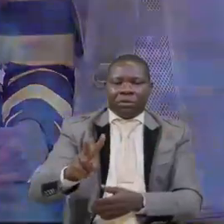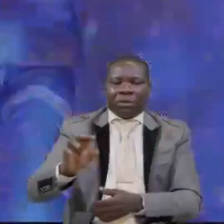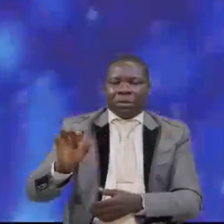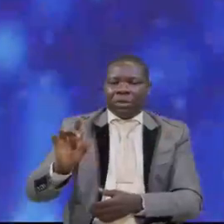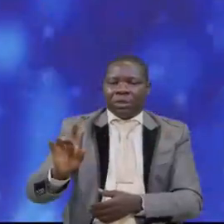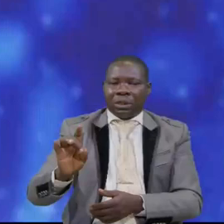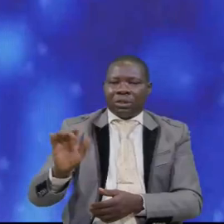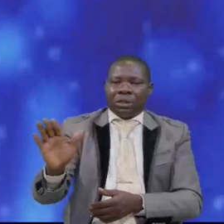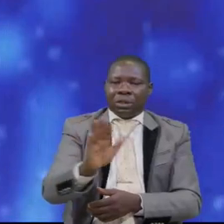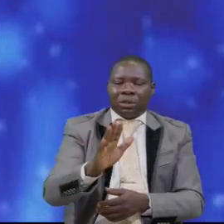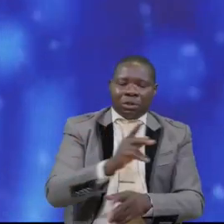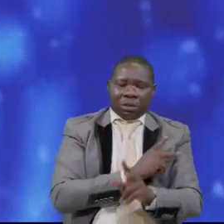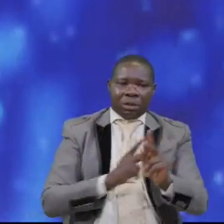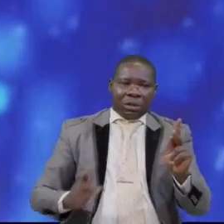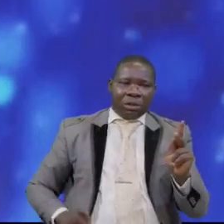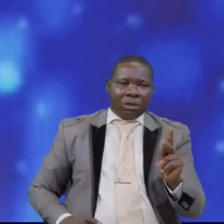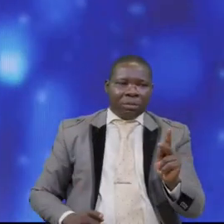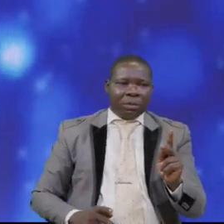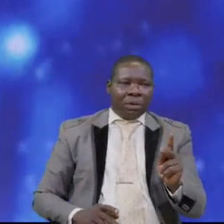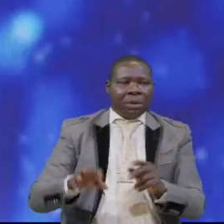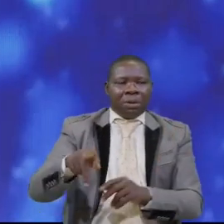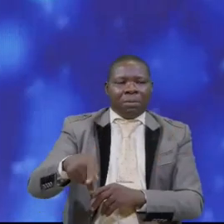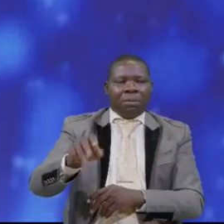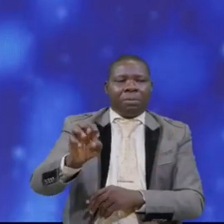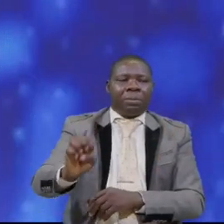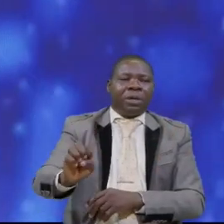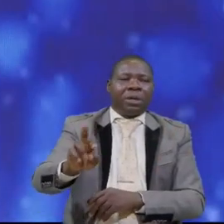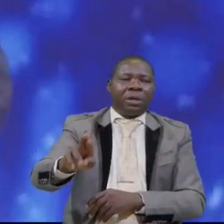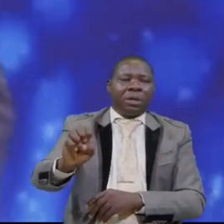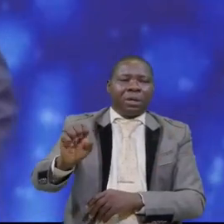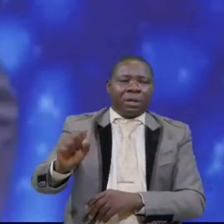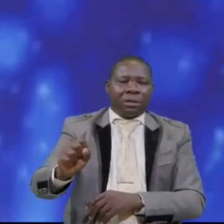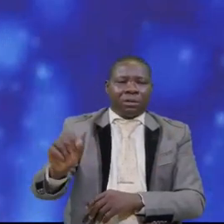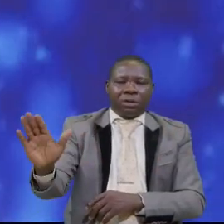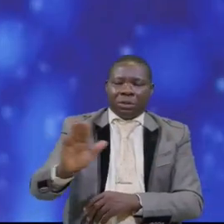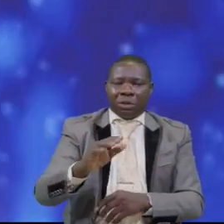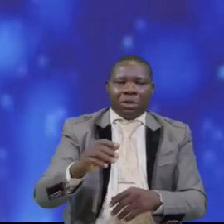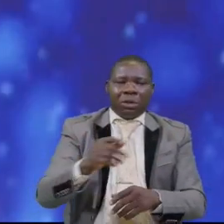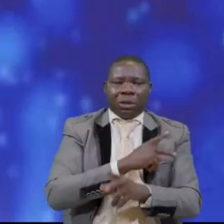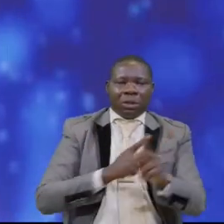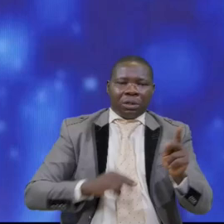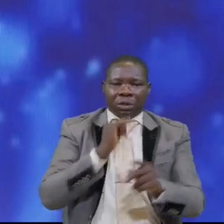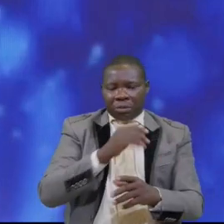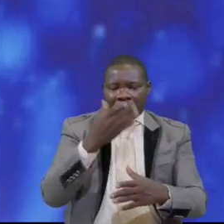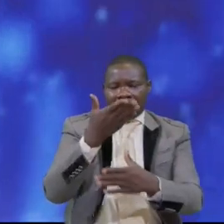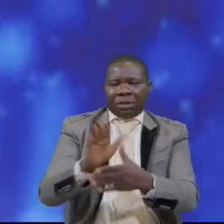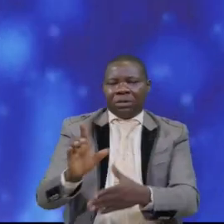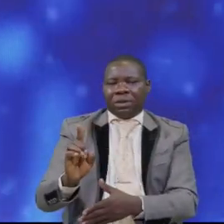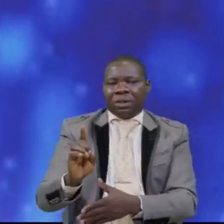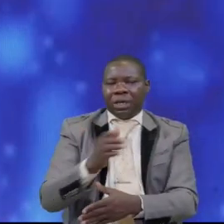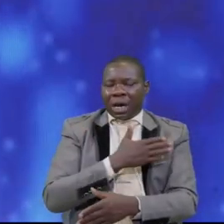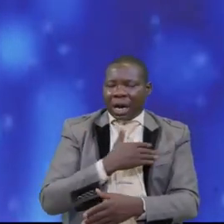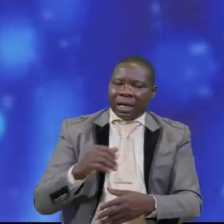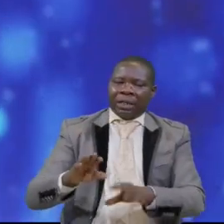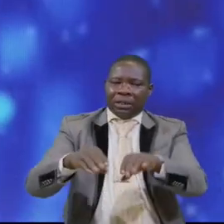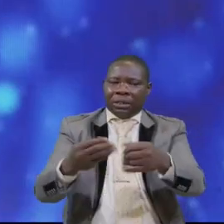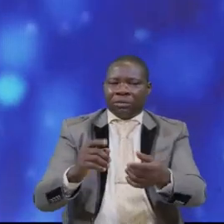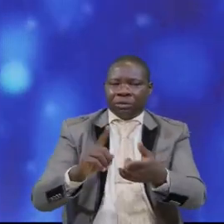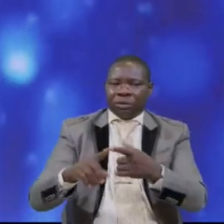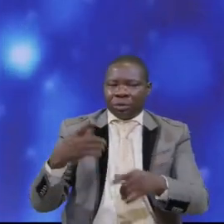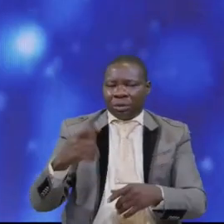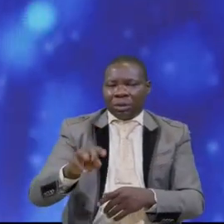ton divisé ton royaume sera divisé terminé et donnez au MDES et